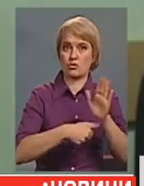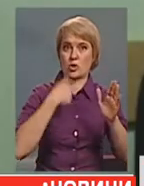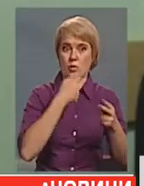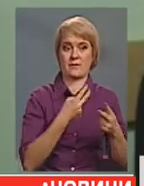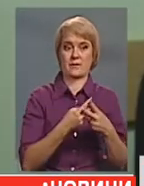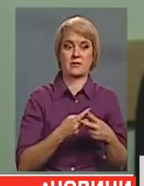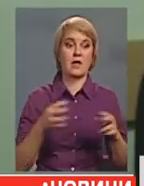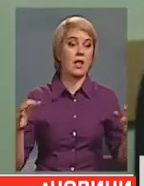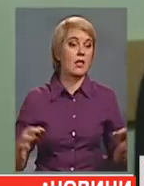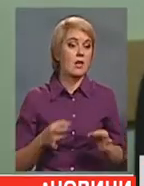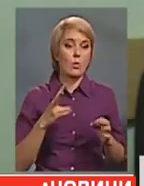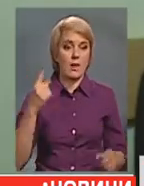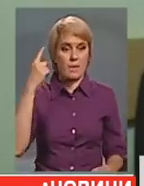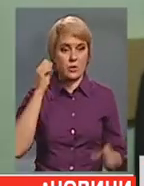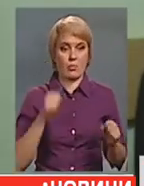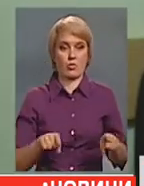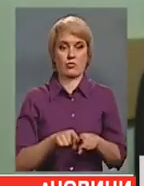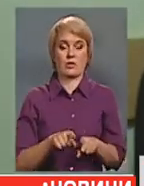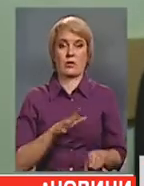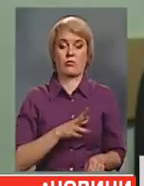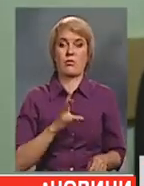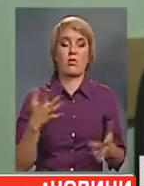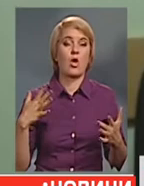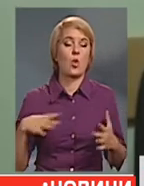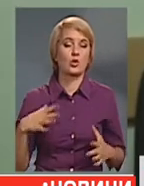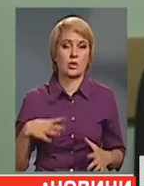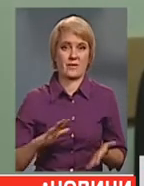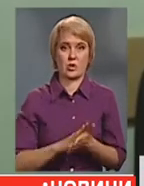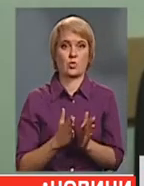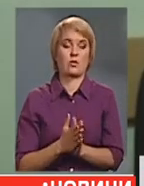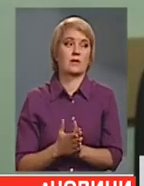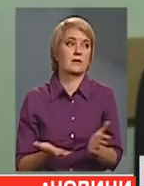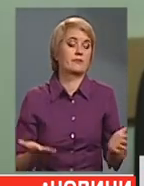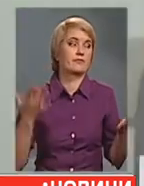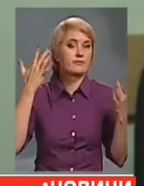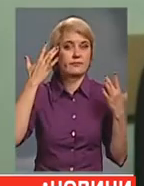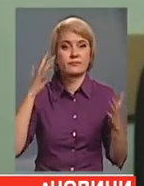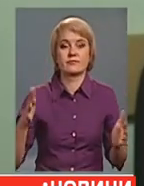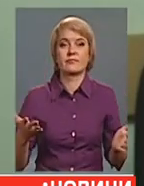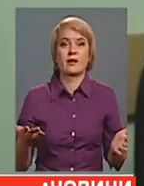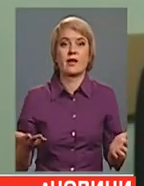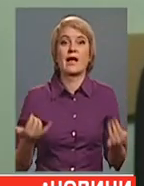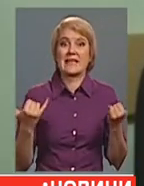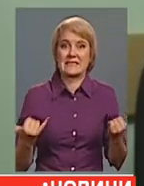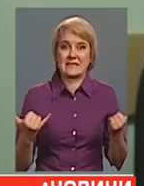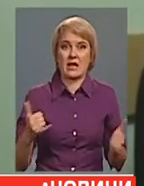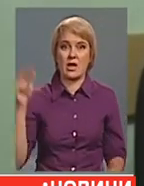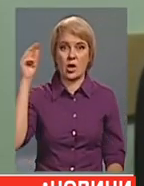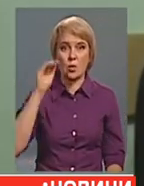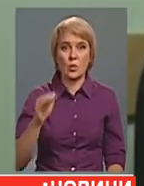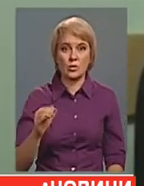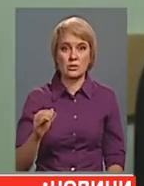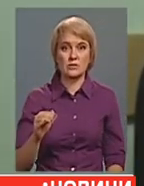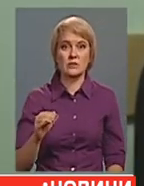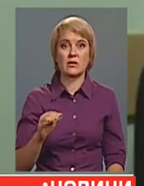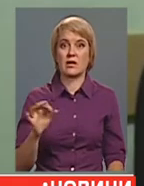не подумала, що може таке трапитися. Неочікувана ситуація, що приголомшує настільки. На даний момент учень ніколи